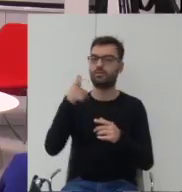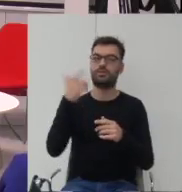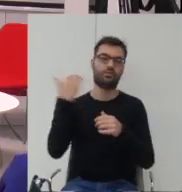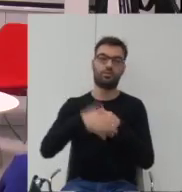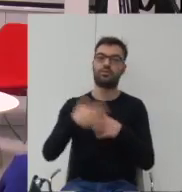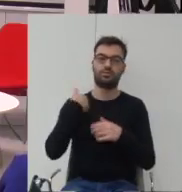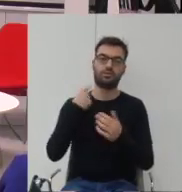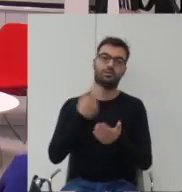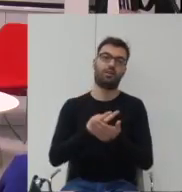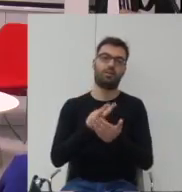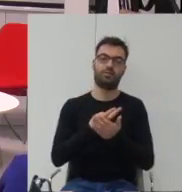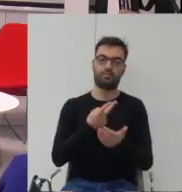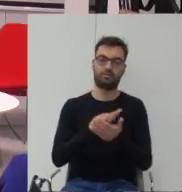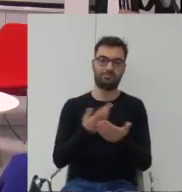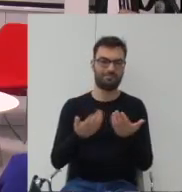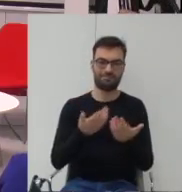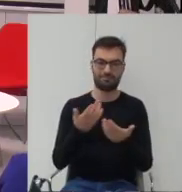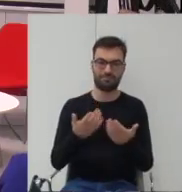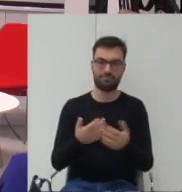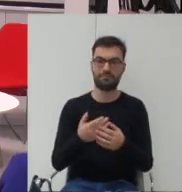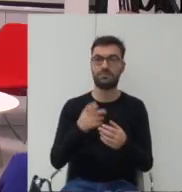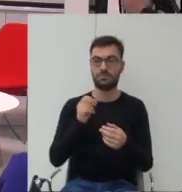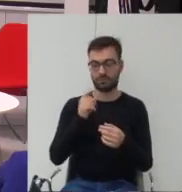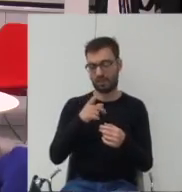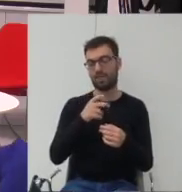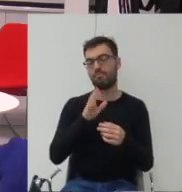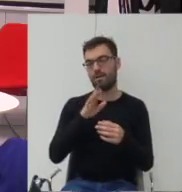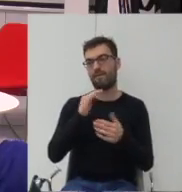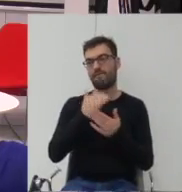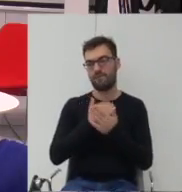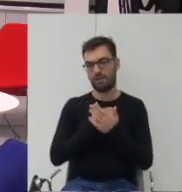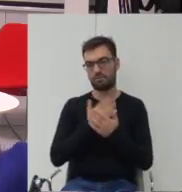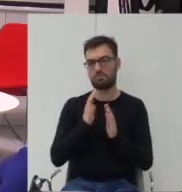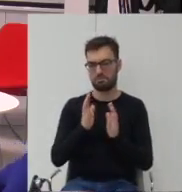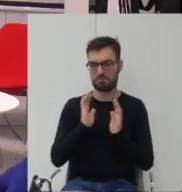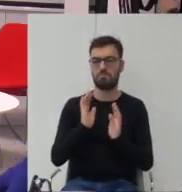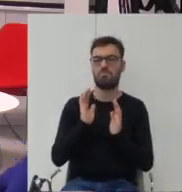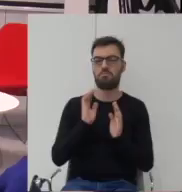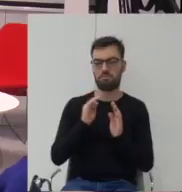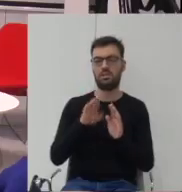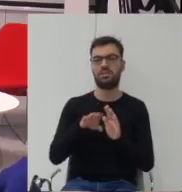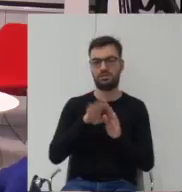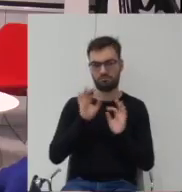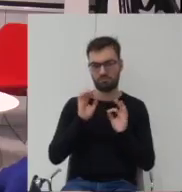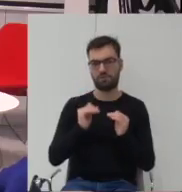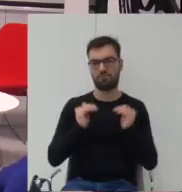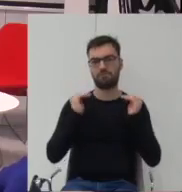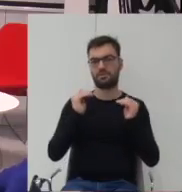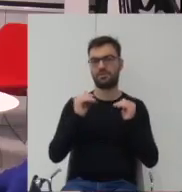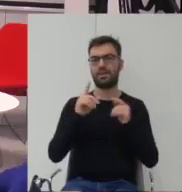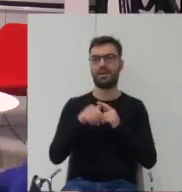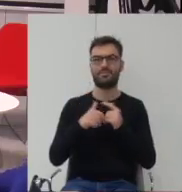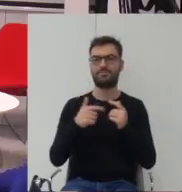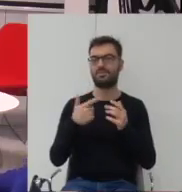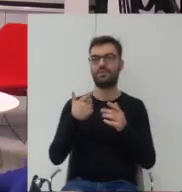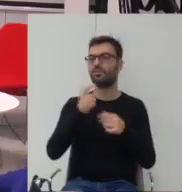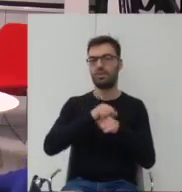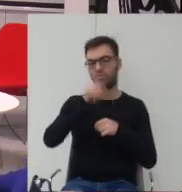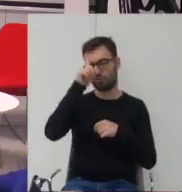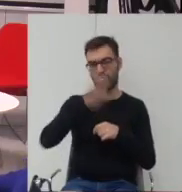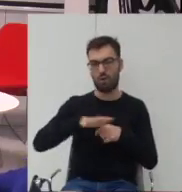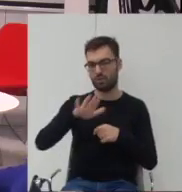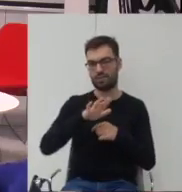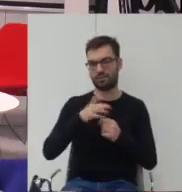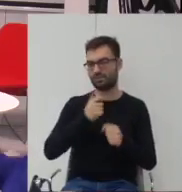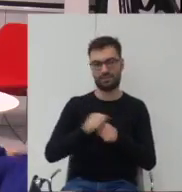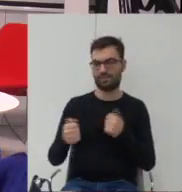kończą swój żywot, no owszem, tam mając warunki, powiedzmy, jakiś tam standard, ale nie jest to społeczeństwo,